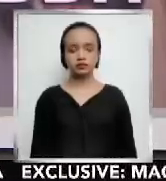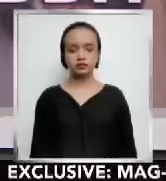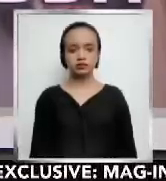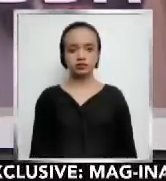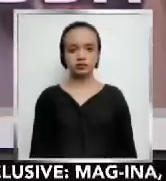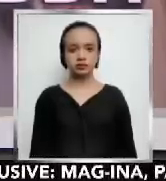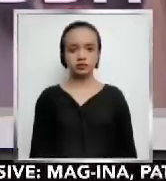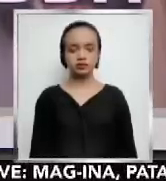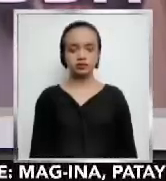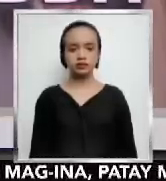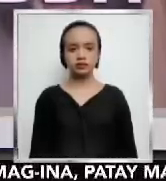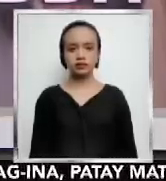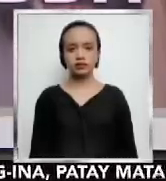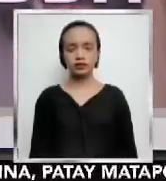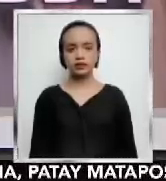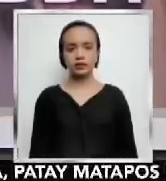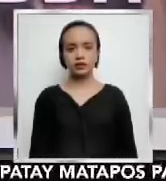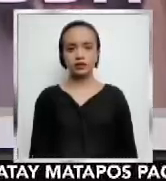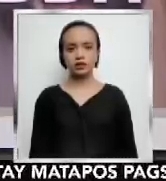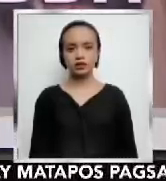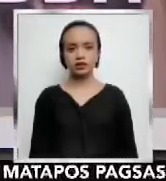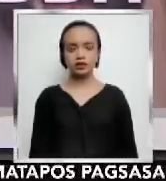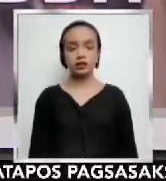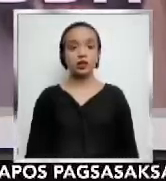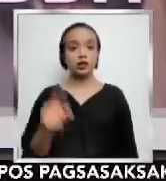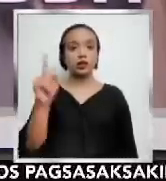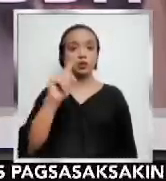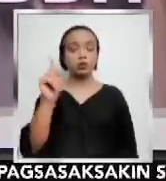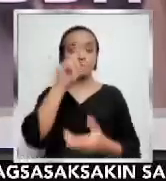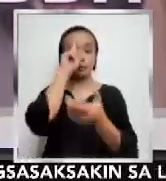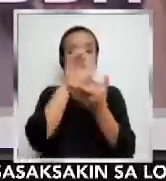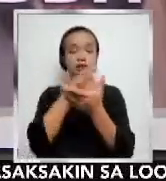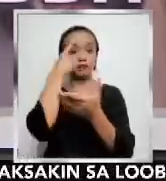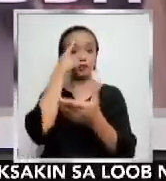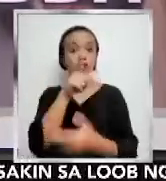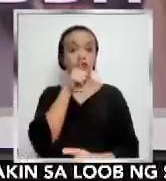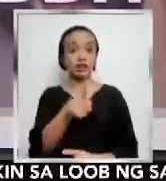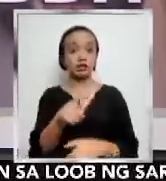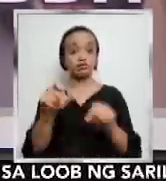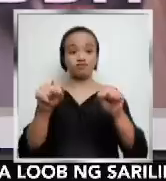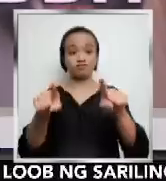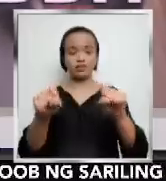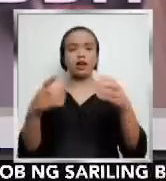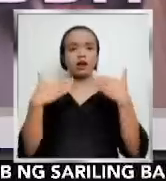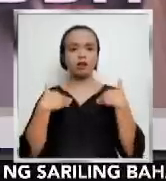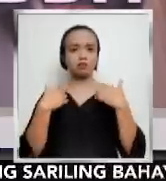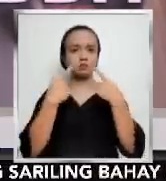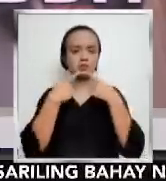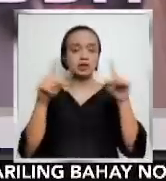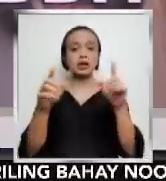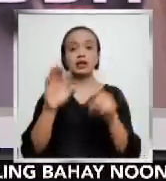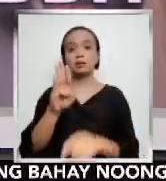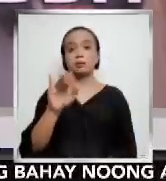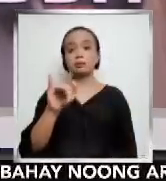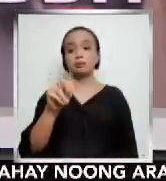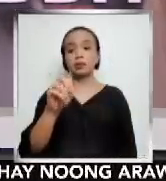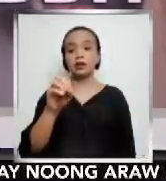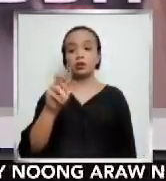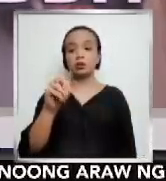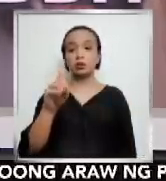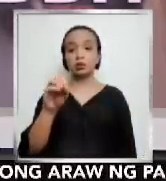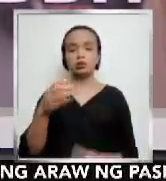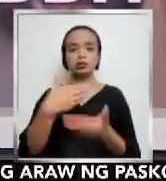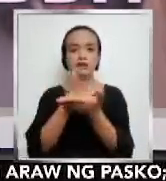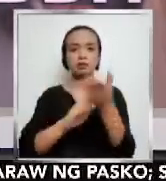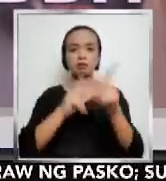Mabenta na rin ang mga pinaniniwalaang pampaswerte sa bagong taon. Sa Binondo, Maynila, may ilang dumayo pa para lang makapamili. Yan